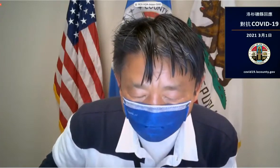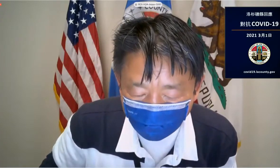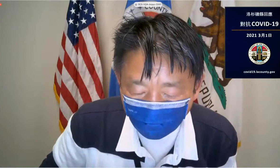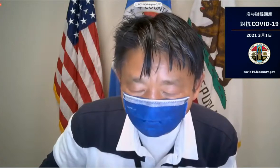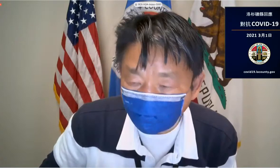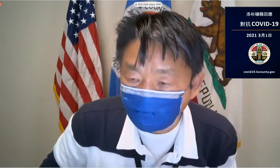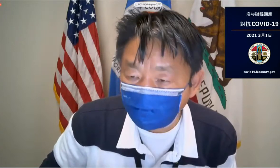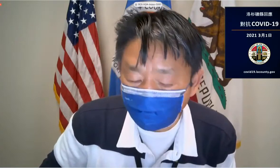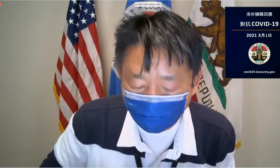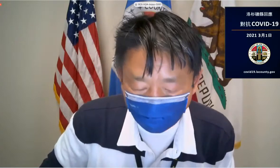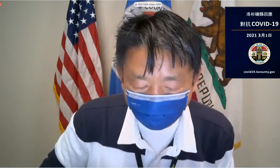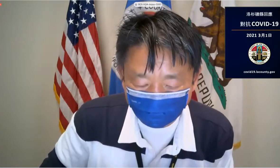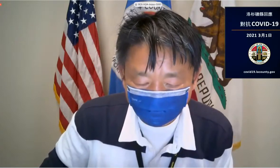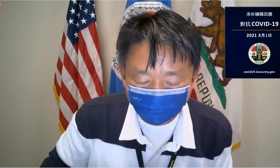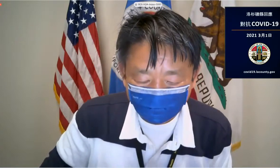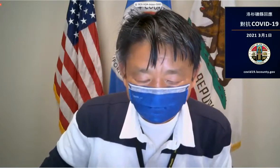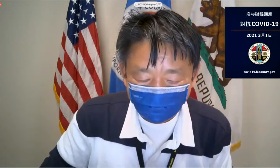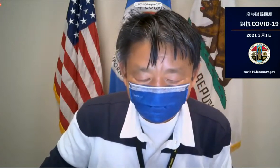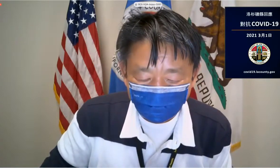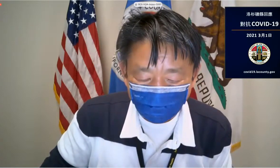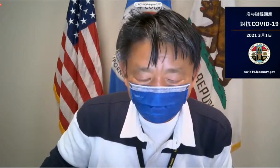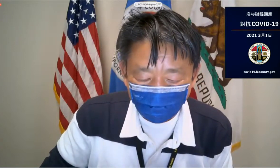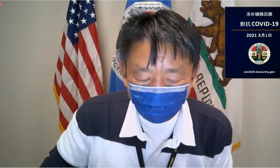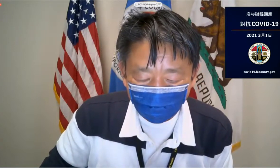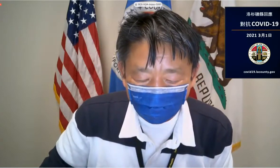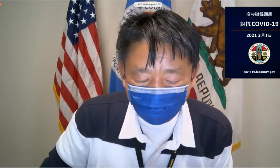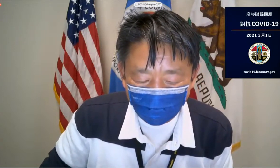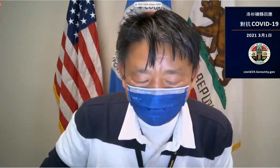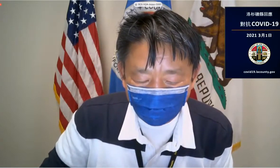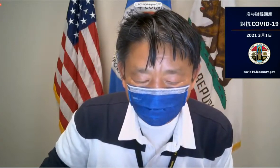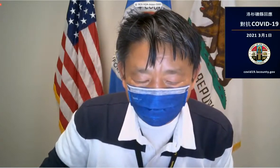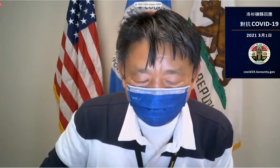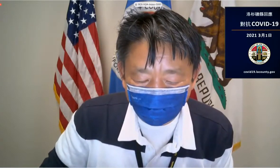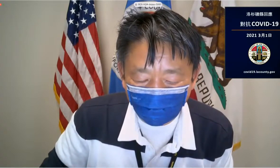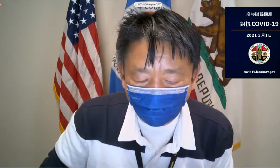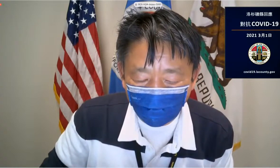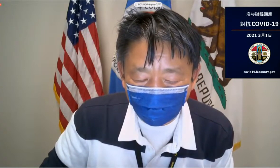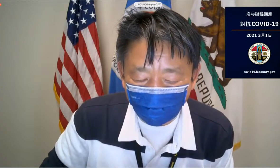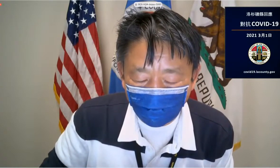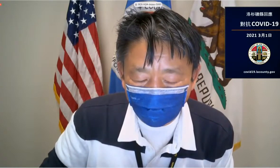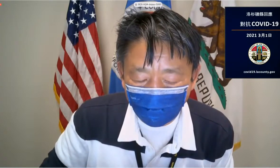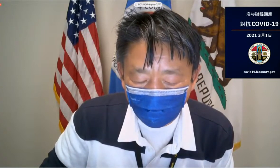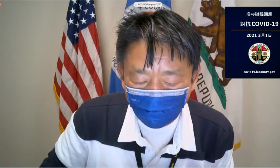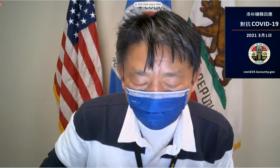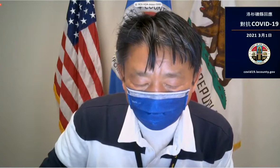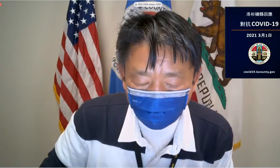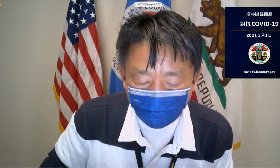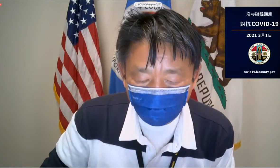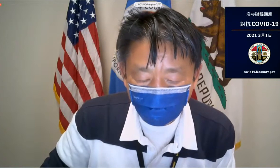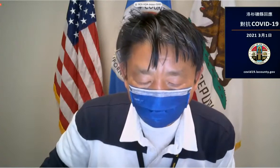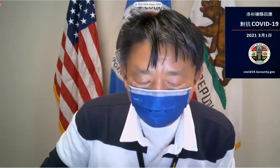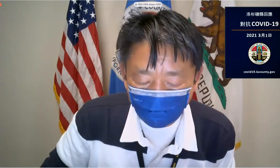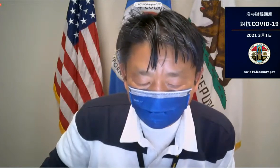，10881人是来自帕萨迪纳市。现在住院的新冠病例为